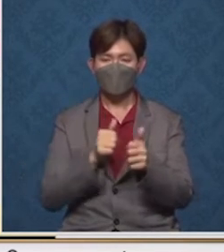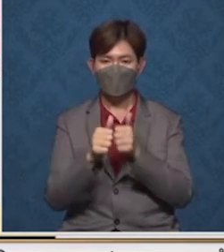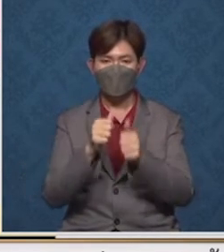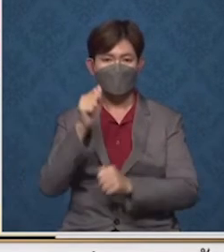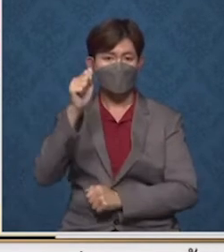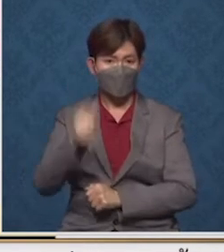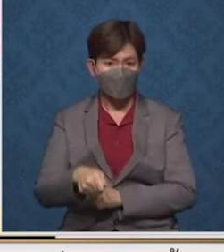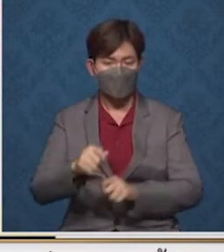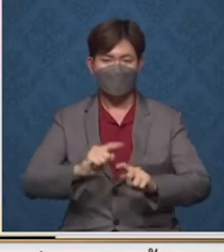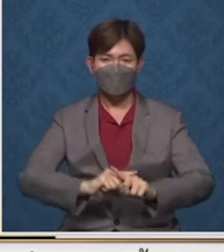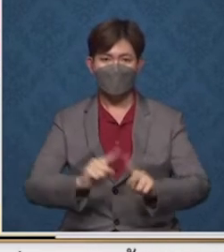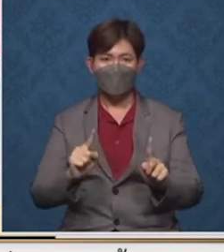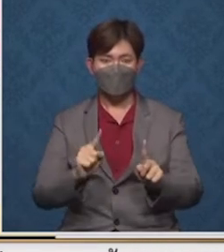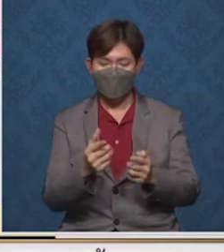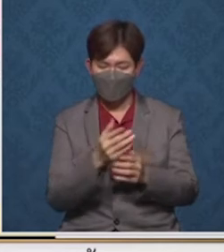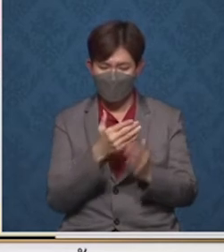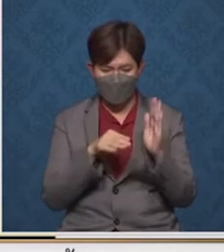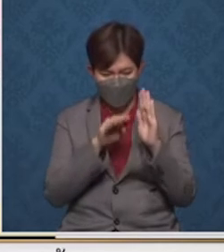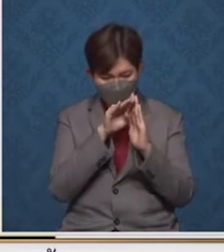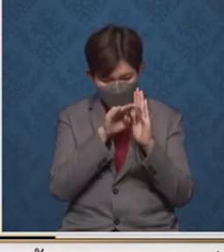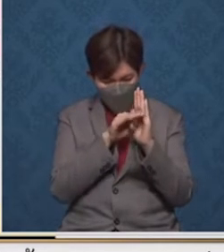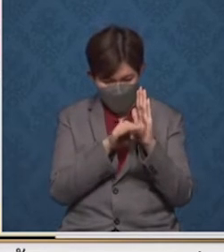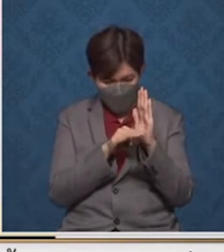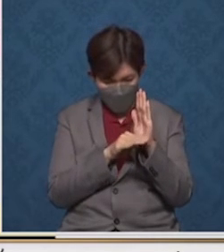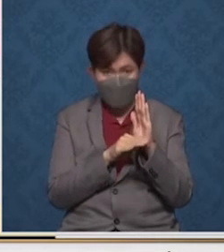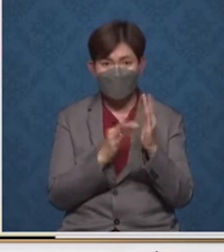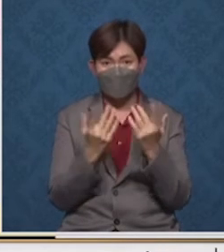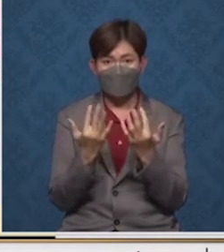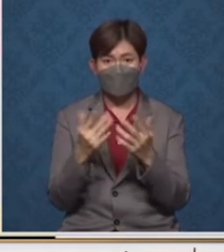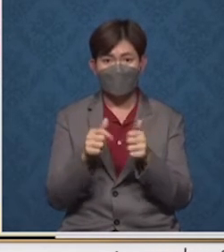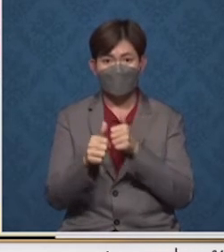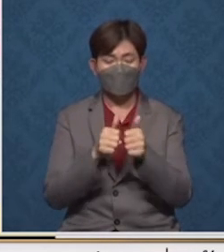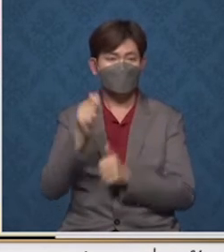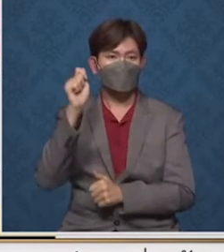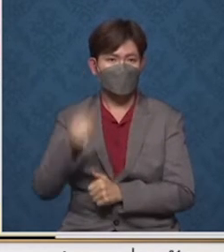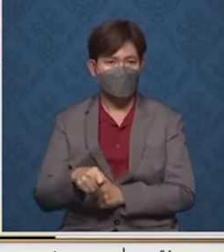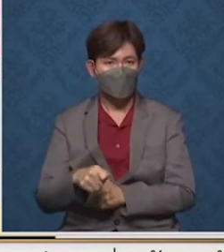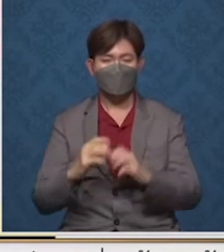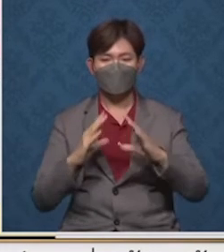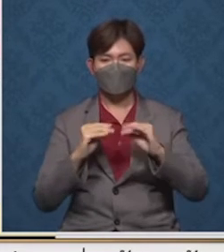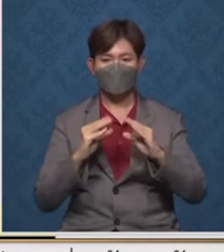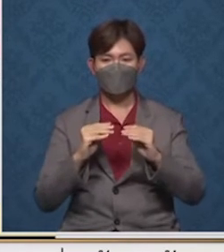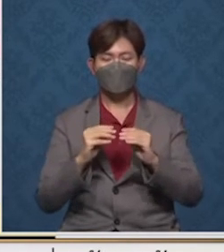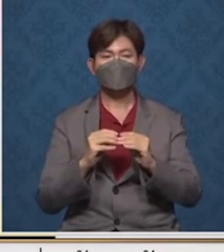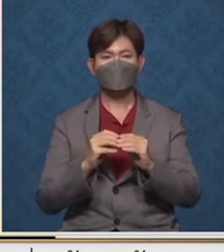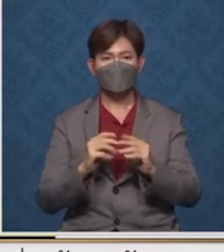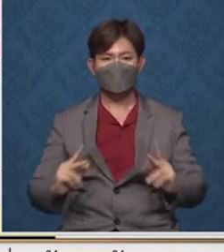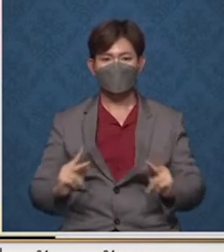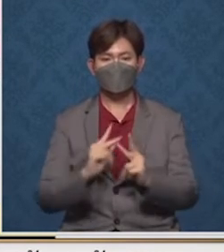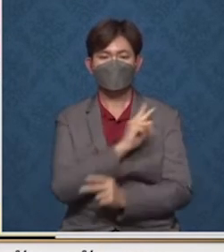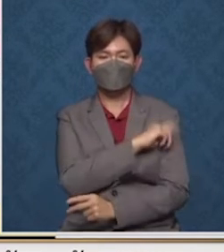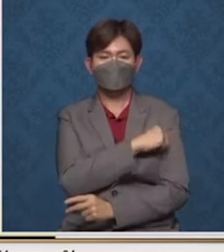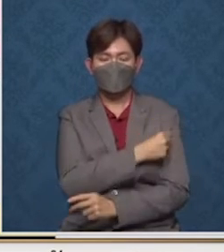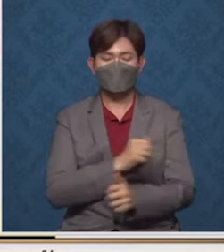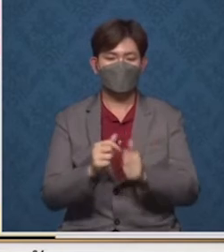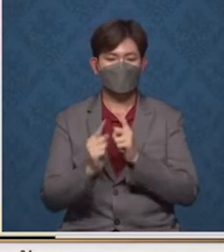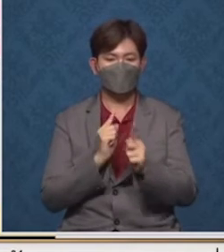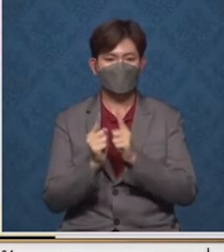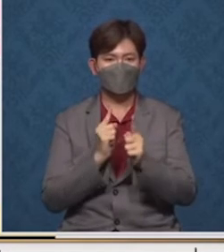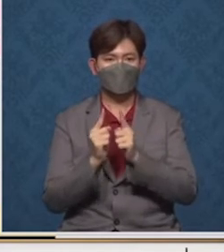หลังจากผ่านขั้นตอนทุกอย่างมาละหรือแต่ประมูลอย่างเดียวสำทับในที่ประชุมผู้บริหารแบบสูงของกระทรวงสาสุข